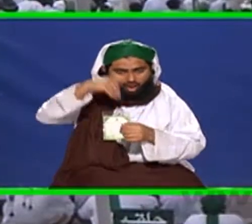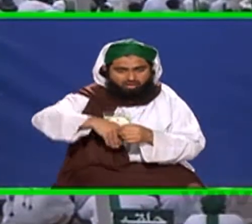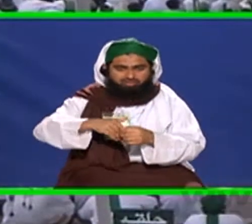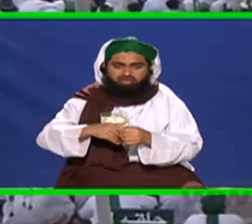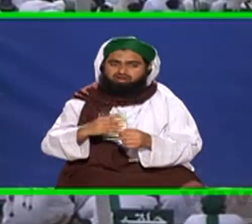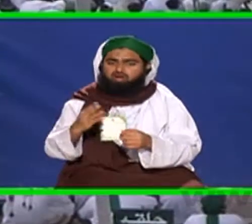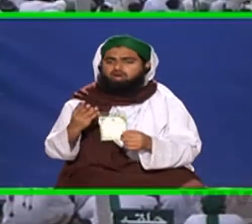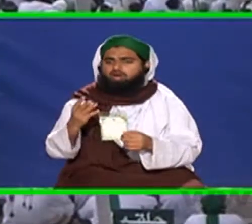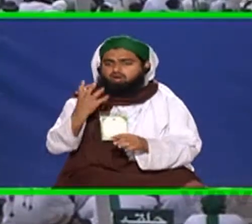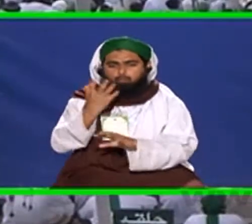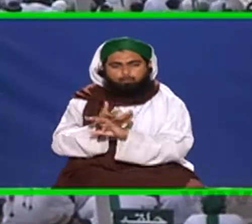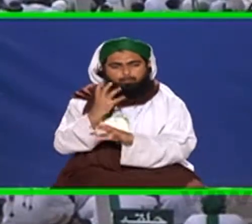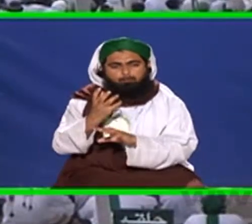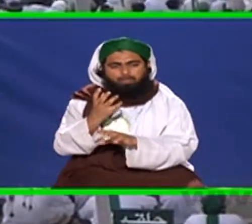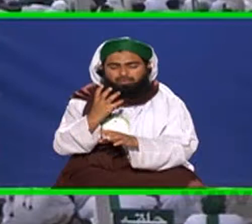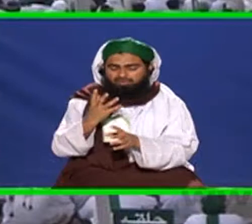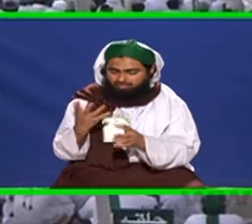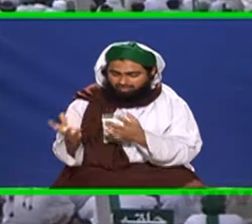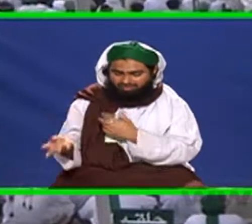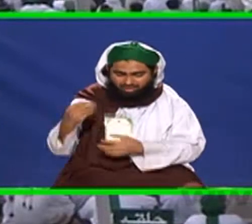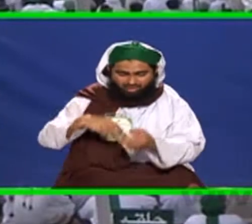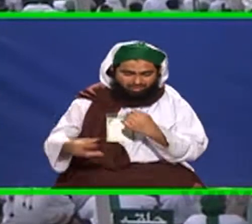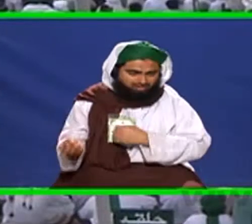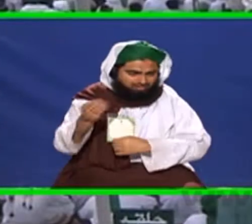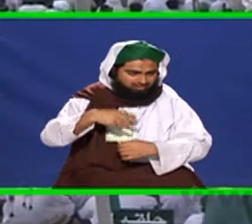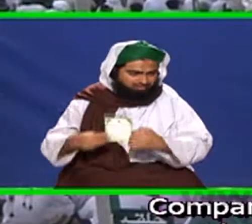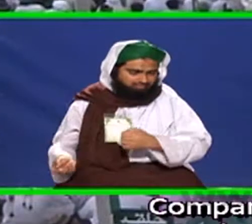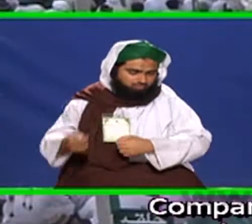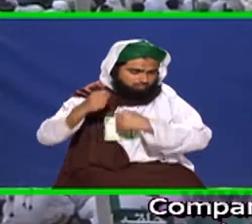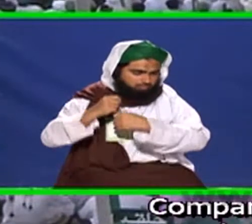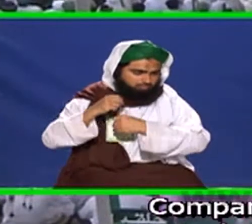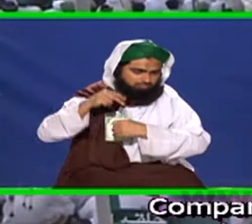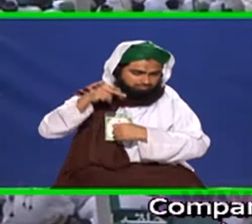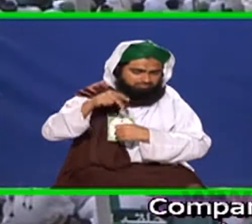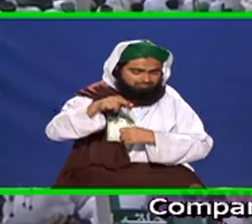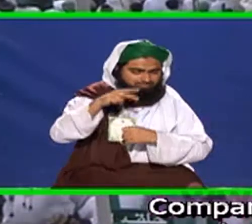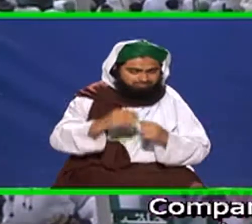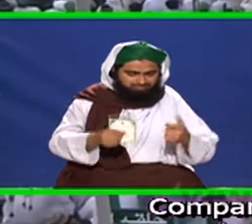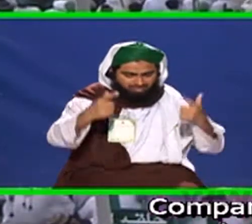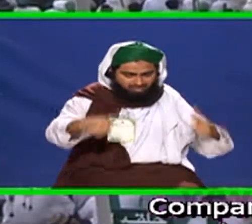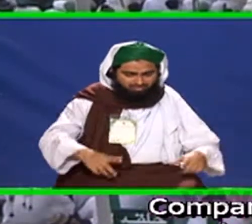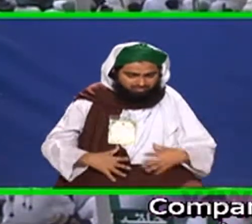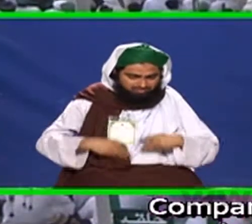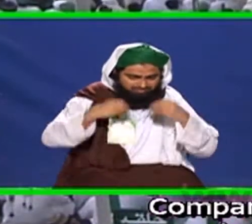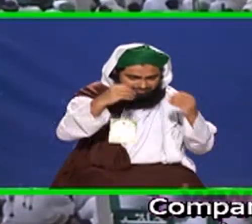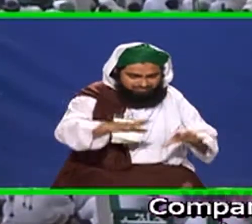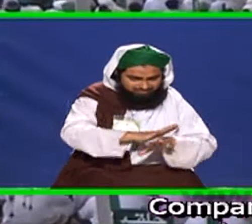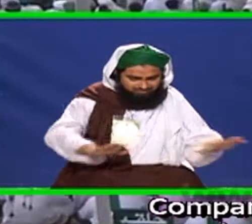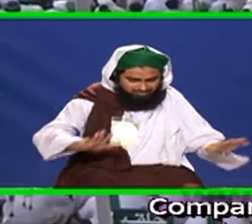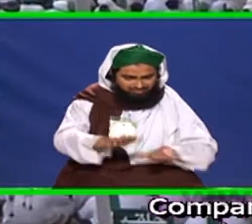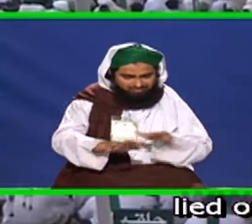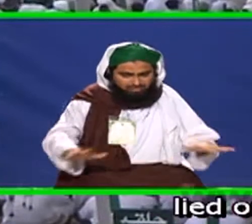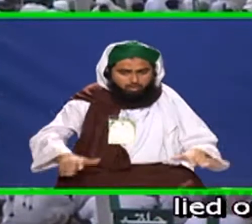डाल, हम लोग रेती बोलते हैं मट्टी को, कंकरी वाली जो मट्टी होती है ना, तो सहाबा इकराम वो कंकरियां भर के लाते थे